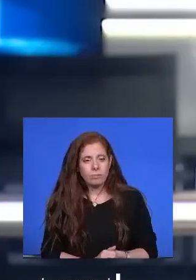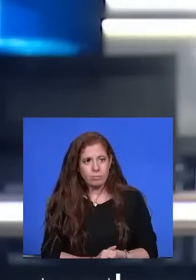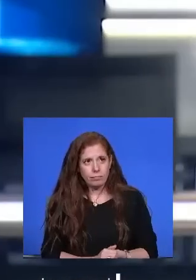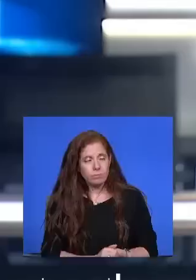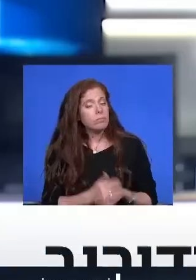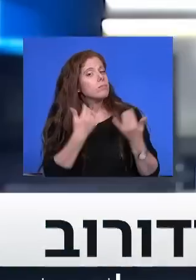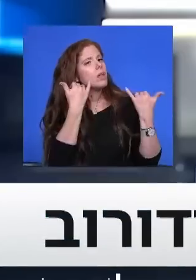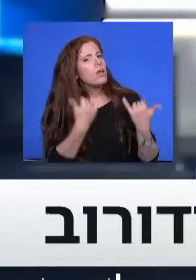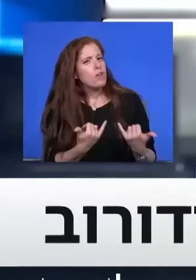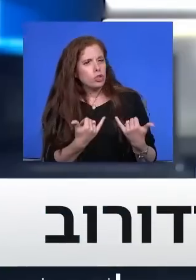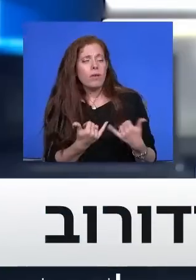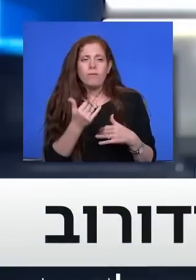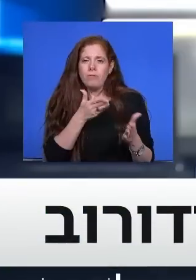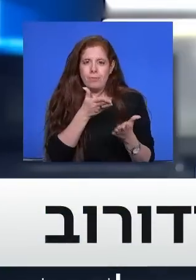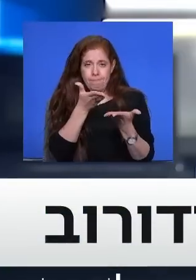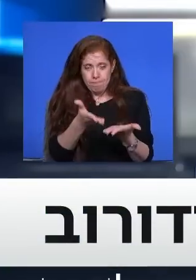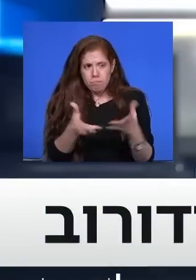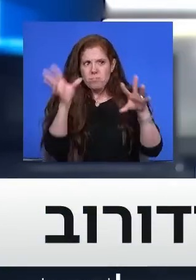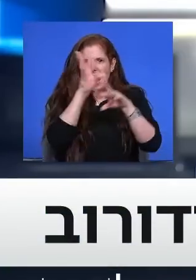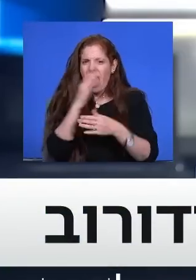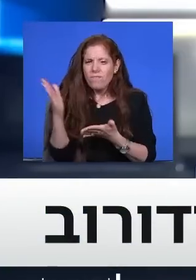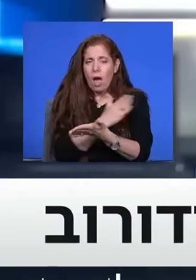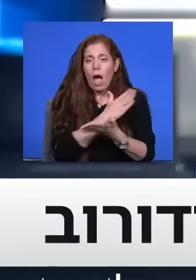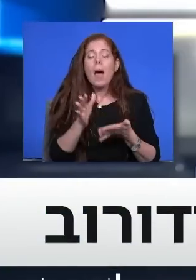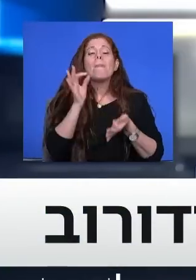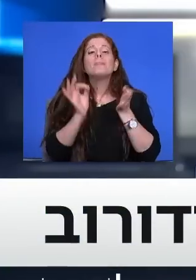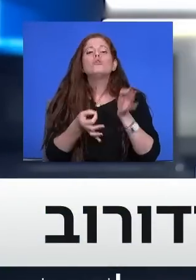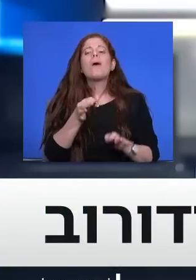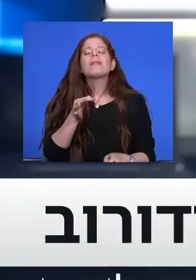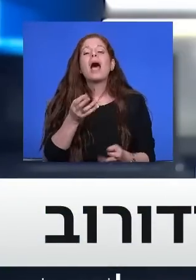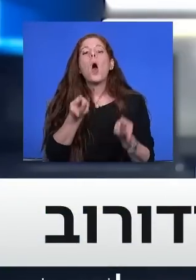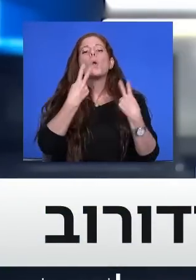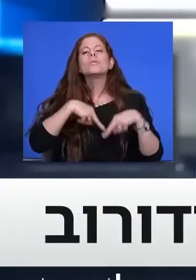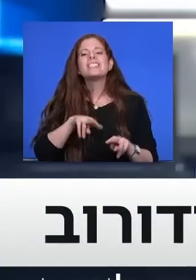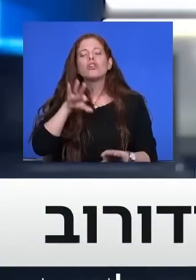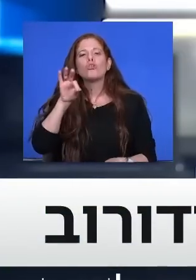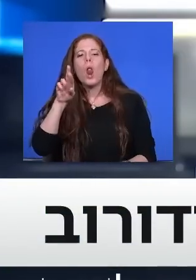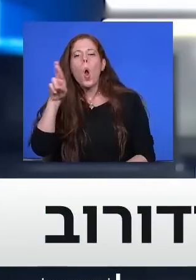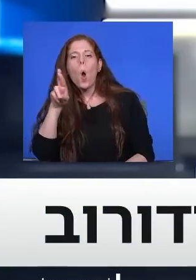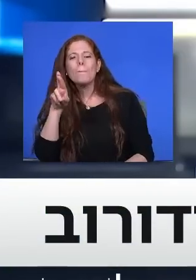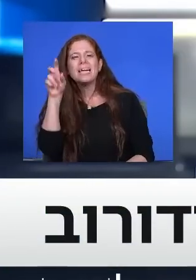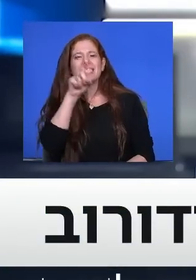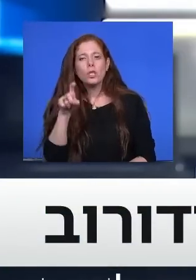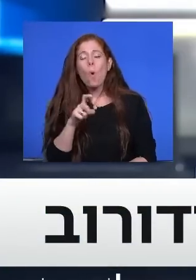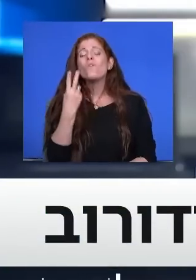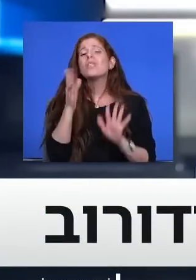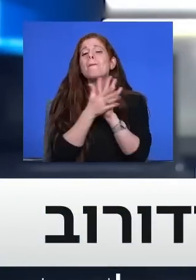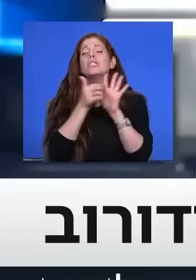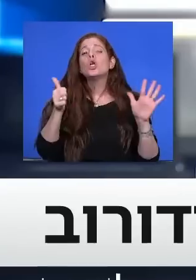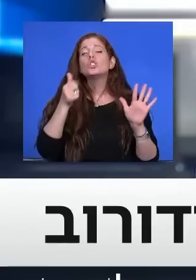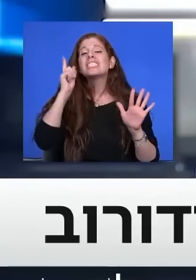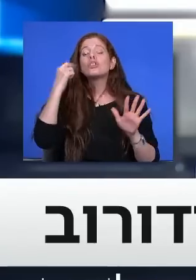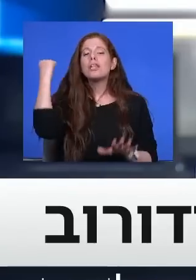ועכשיו אנחנו עם העניין הזה, ערב ההכרעה במשפטו החוזר של רומן זדורוב ברצח תאיר ראדה. יותר מ-16 שנים מהרצח הזה,